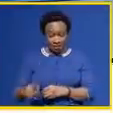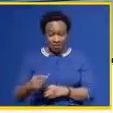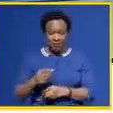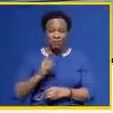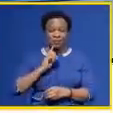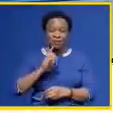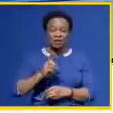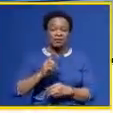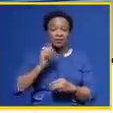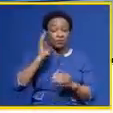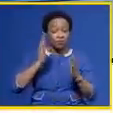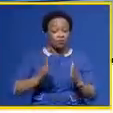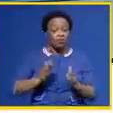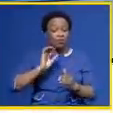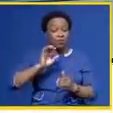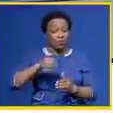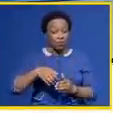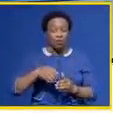mkoa alisimamie.